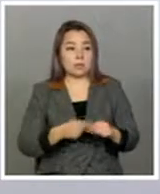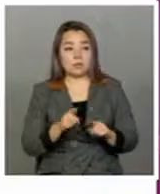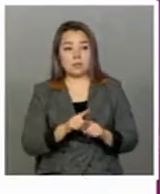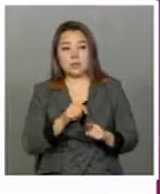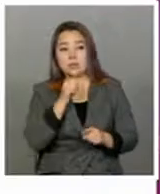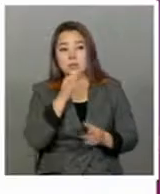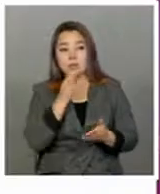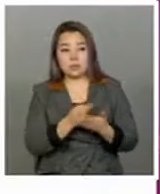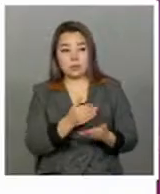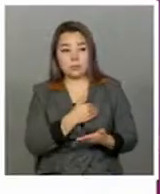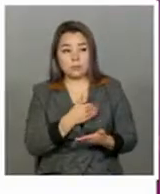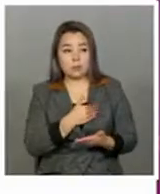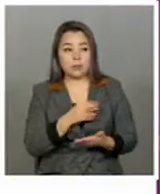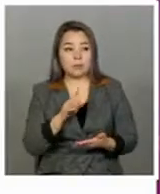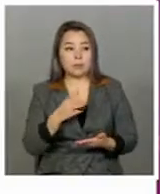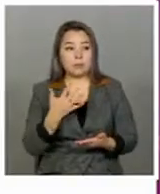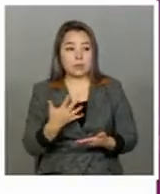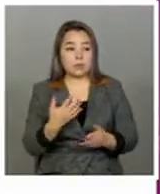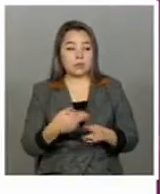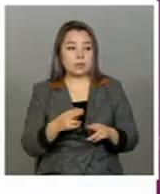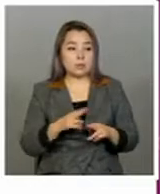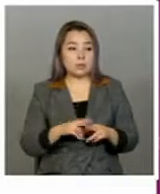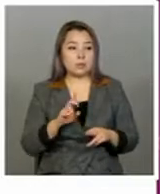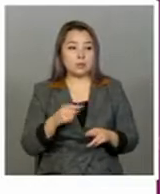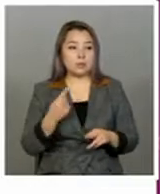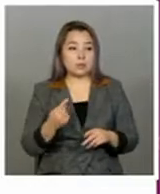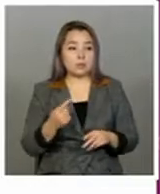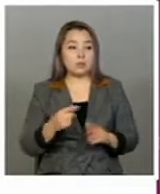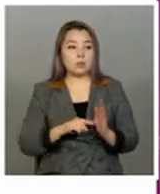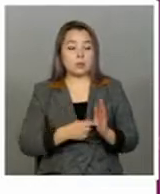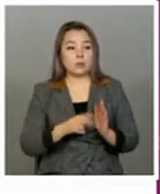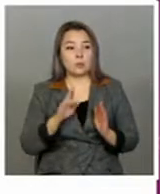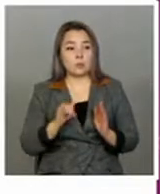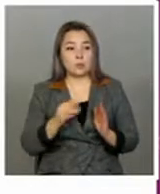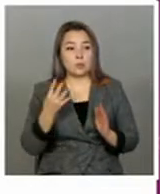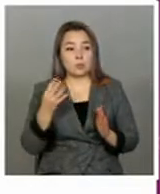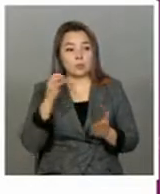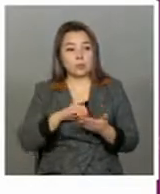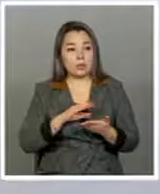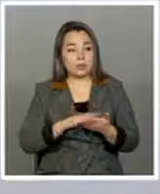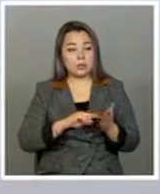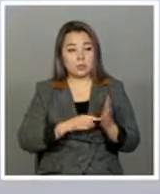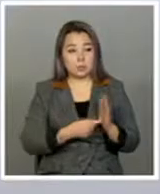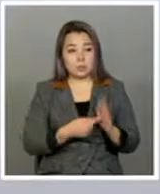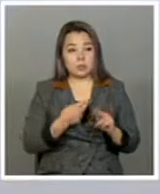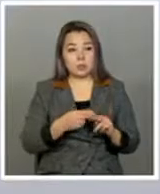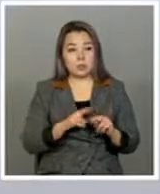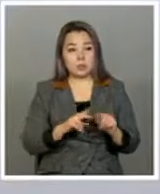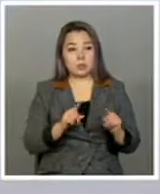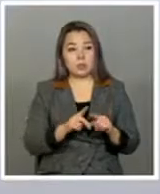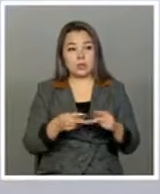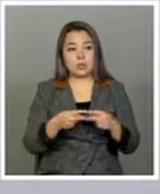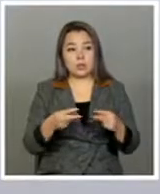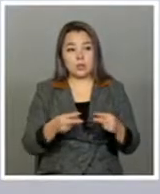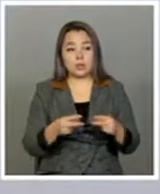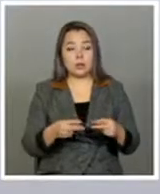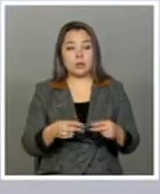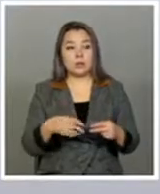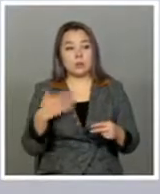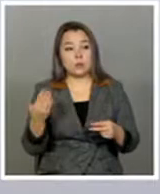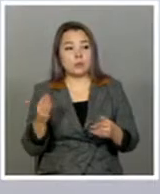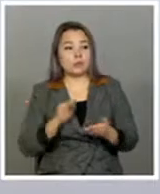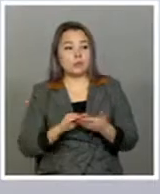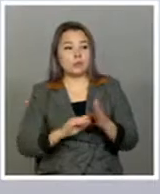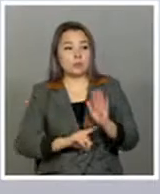аламыз. Яғни B5 дегеніміз ол B1 мен Q-дың 4 дәрежесінің көбейтіндісі. Теңдіктің оң жағынан бастап